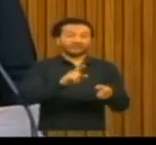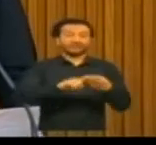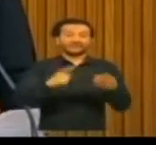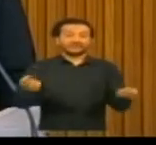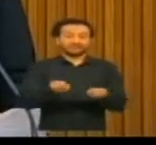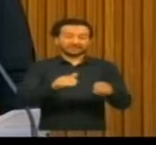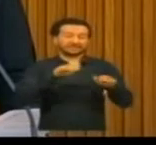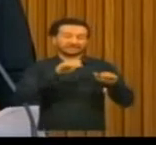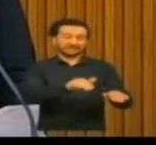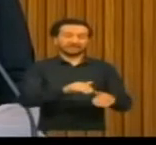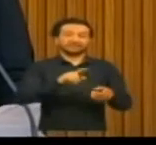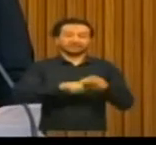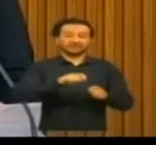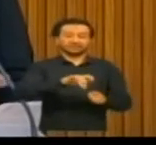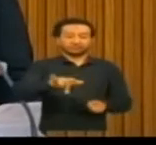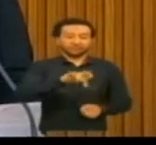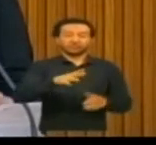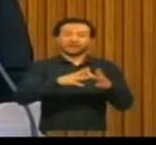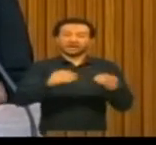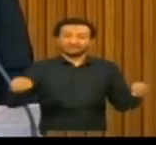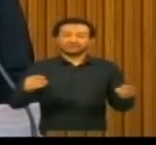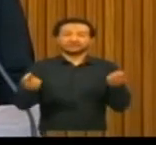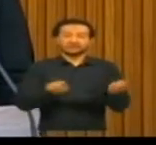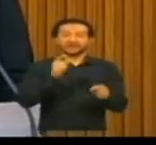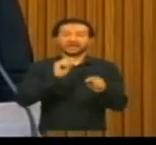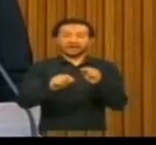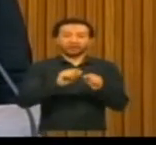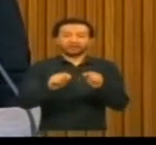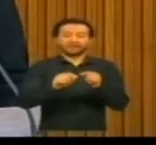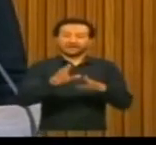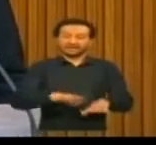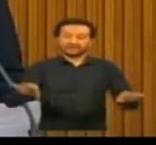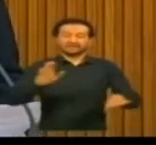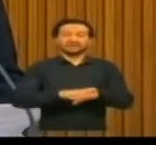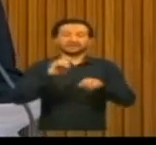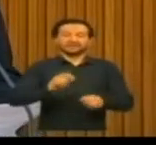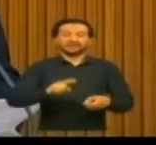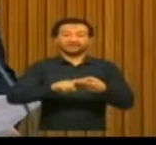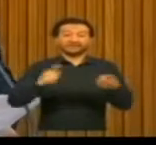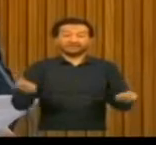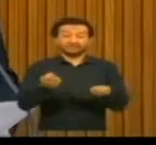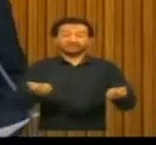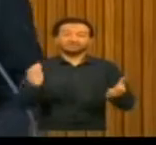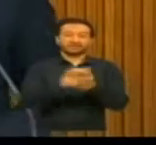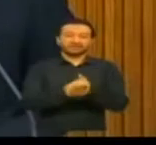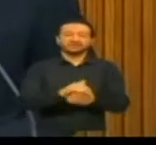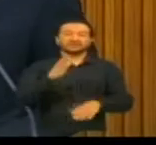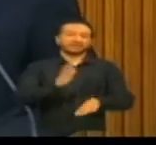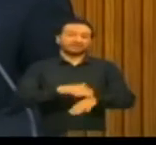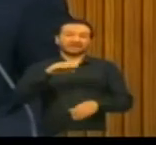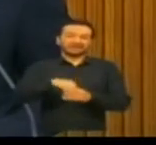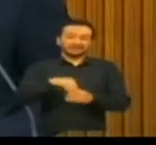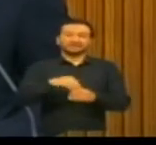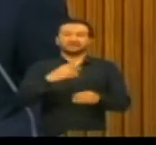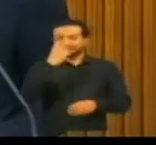çalışmayı desteklemek, işsizliği önlemeye elverişli ekonomik bir ortamı yaratmak ve çalışma barışını sağlamak için